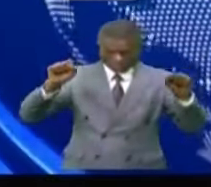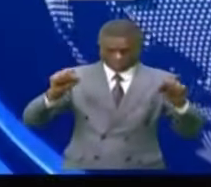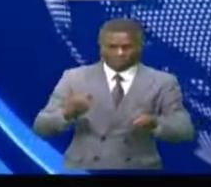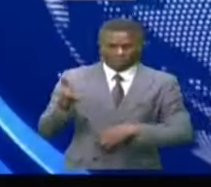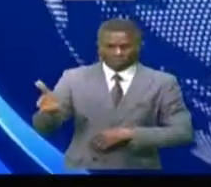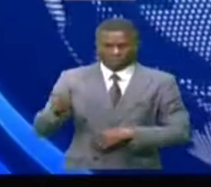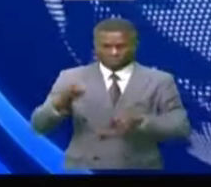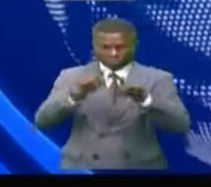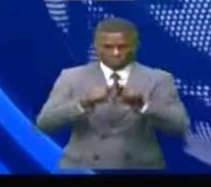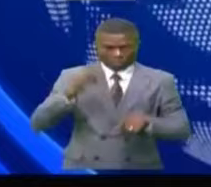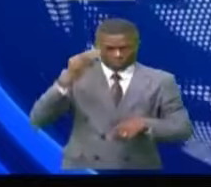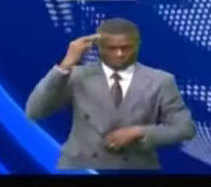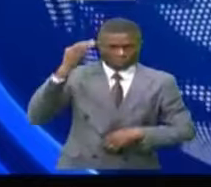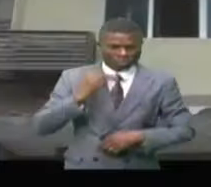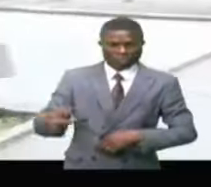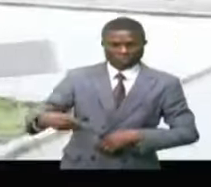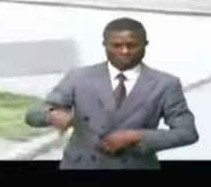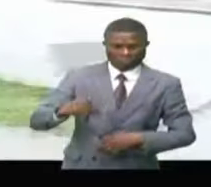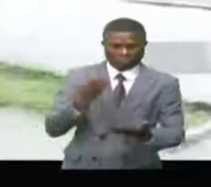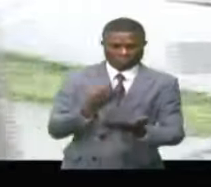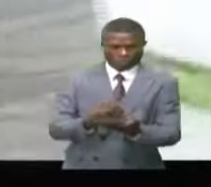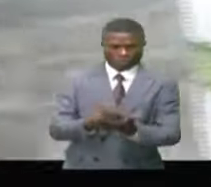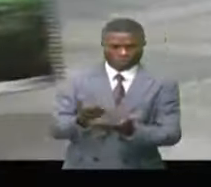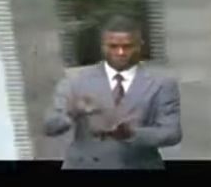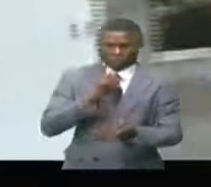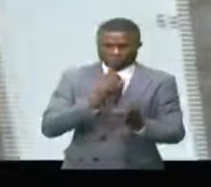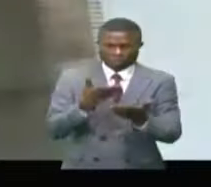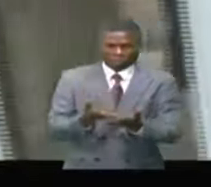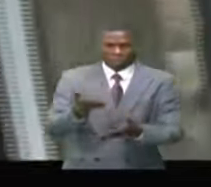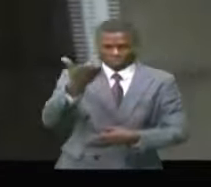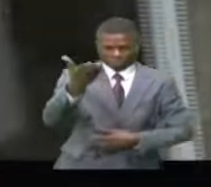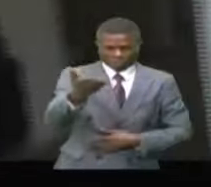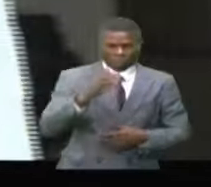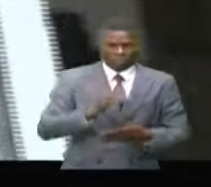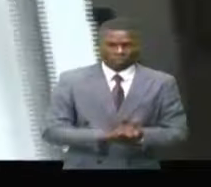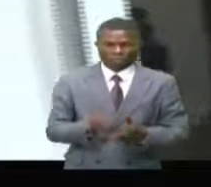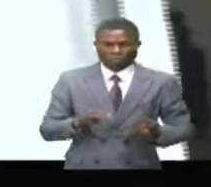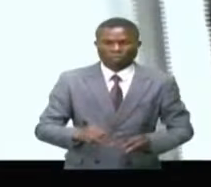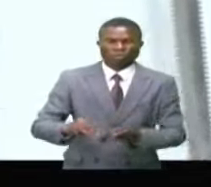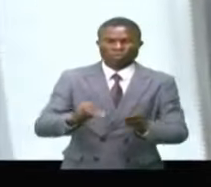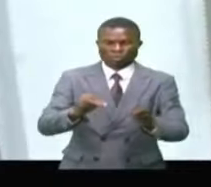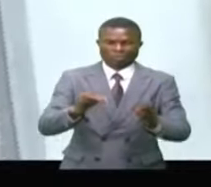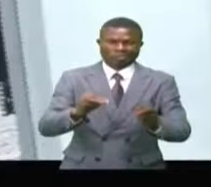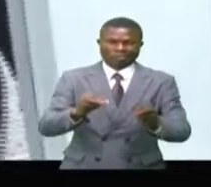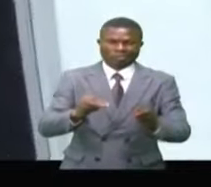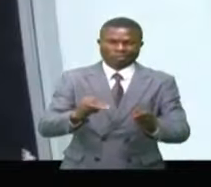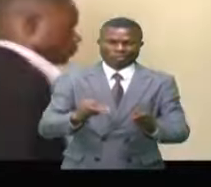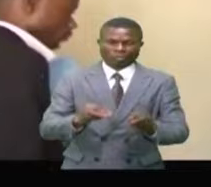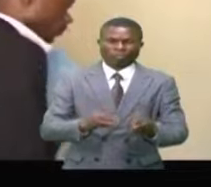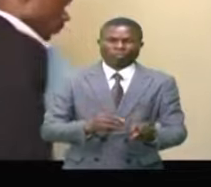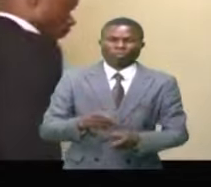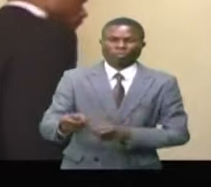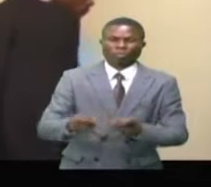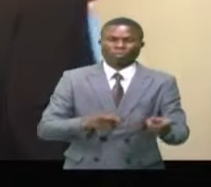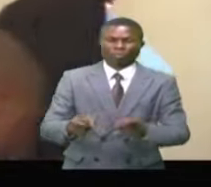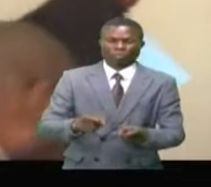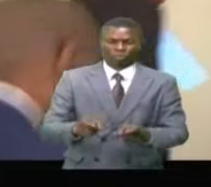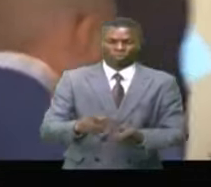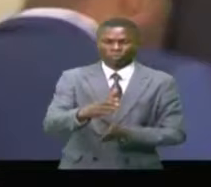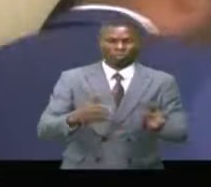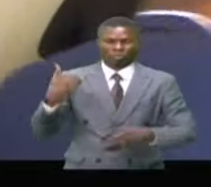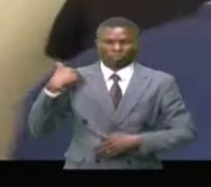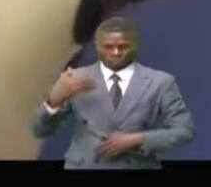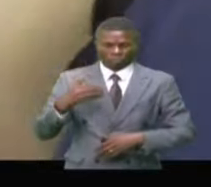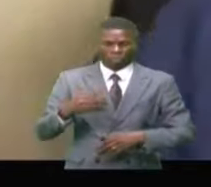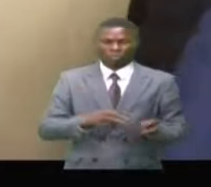le ministre provincial de finances. Le devoir de rendre compte sur la manière dont sont gérées les ressources publiques et la